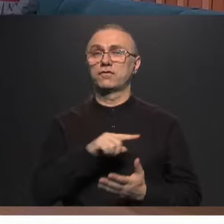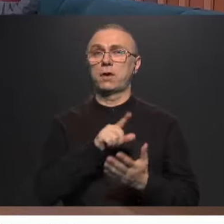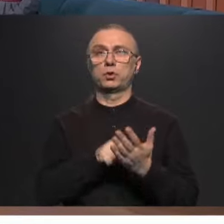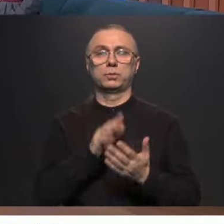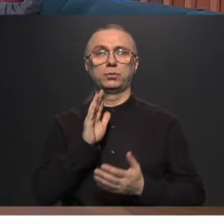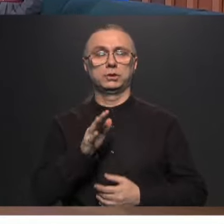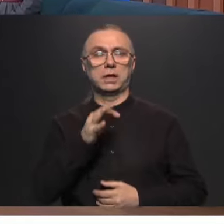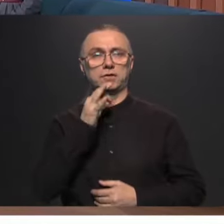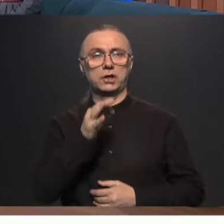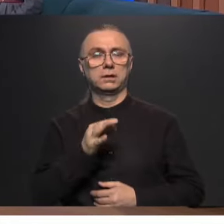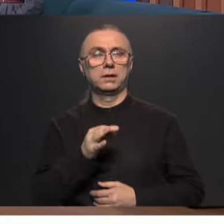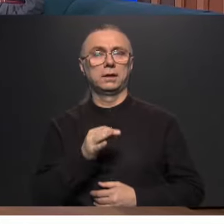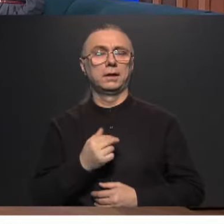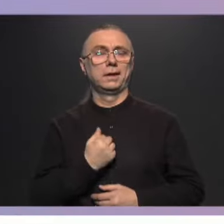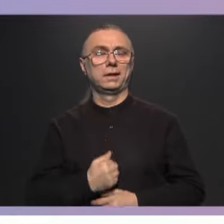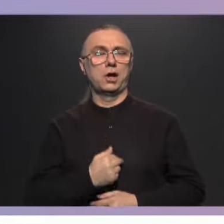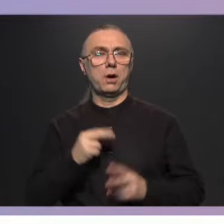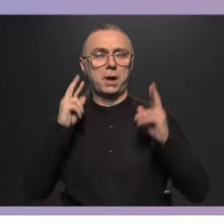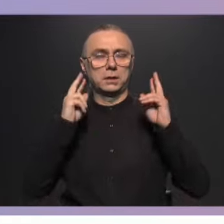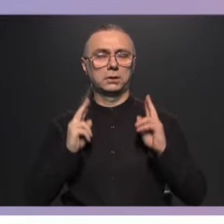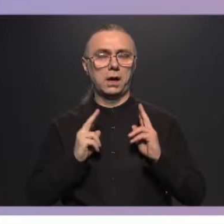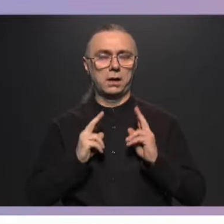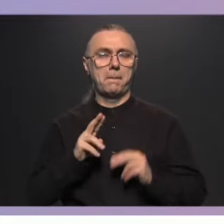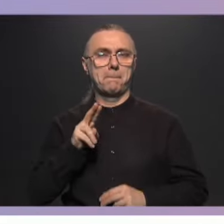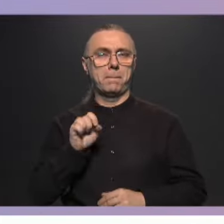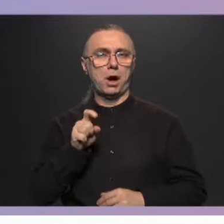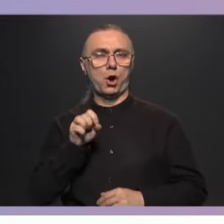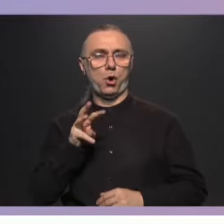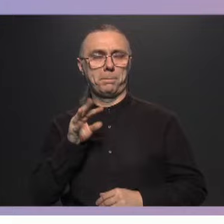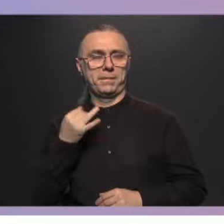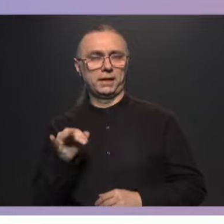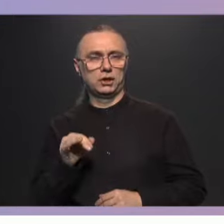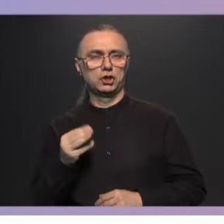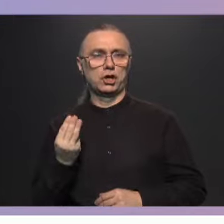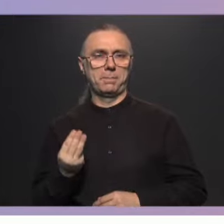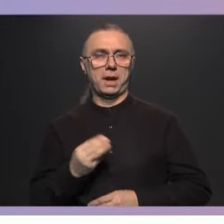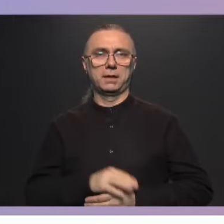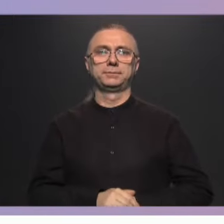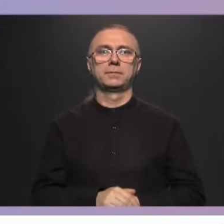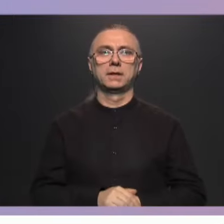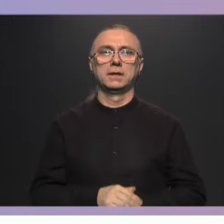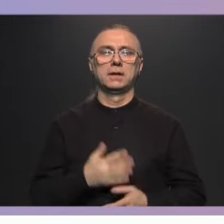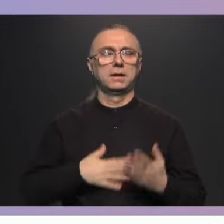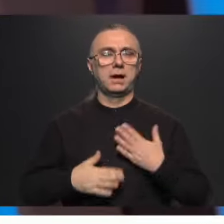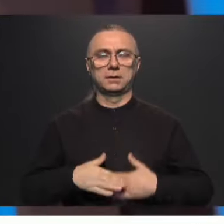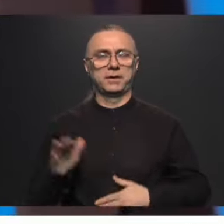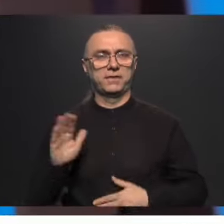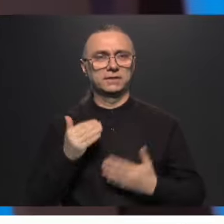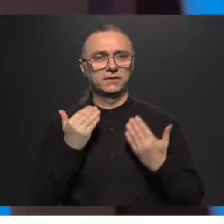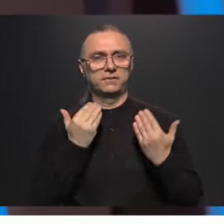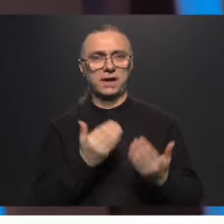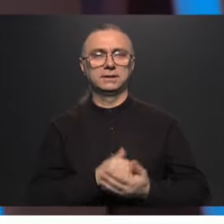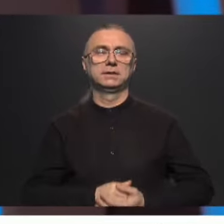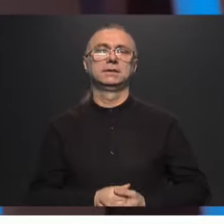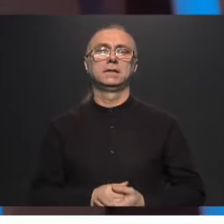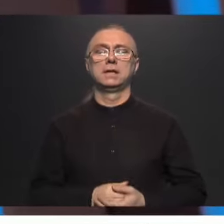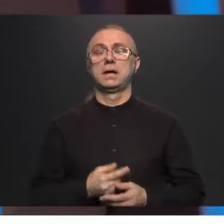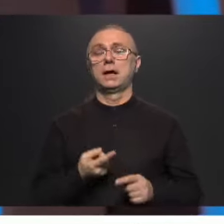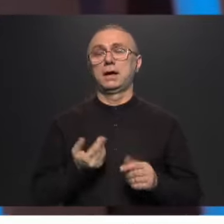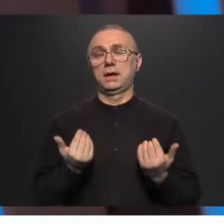отвечать иеромонах Пахомий Шепель. Здравствуйте, отче. Очень рада приветствовать вас в программе. Также